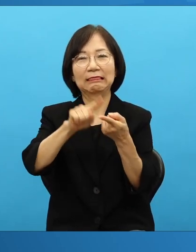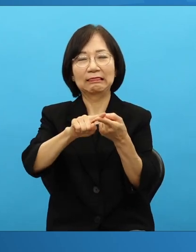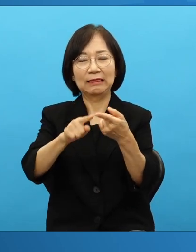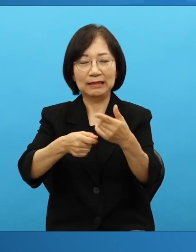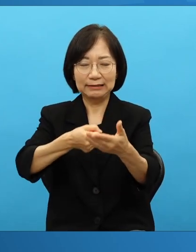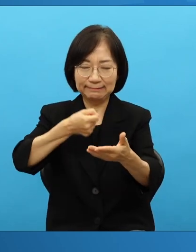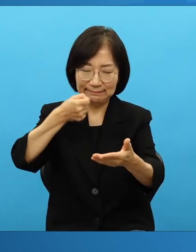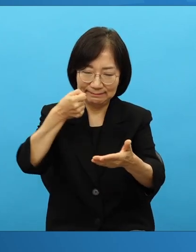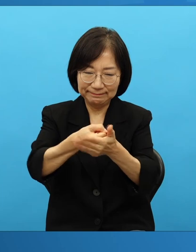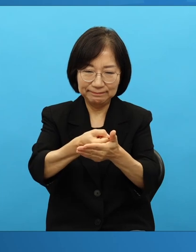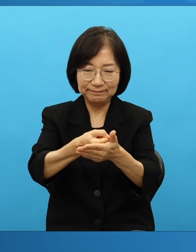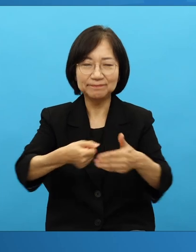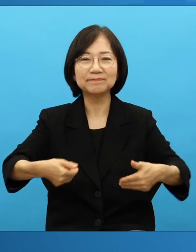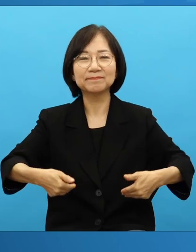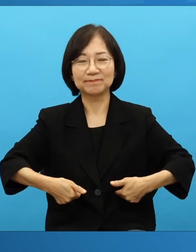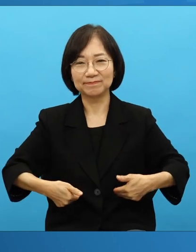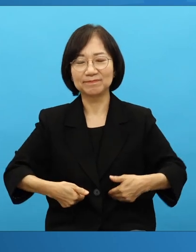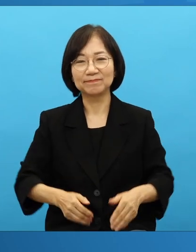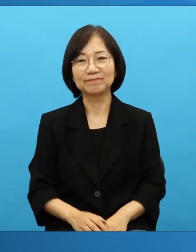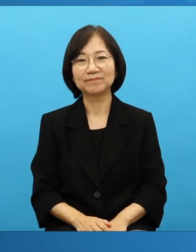所以今天各位一定要真的得到力量，要在永远之事上做决断。